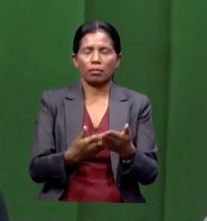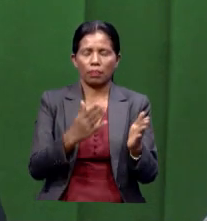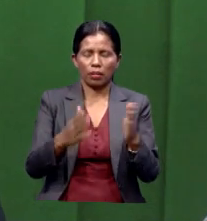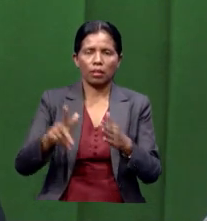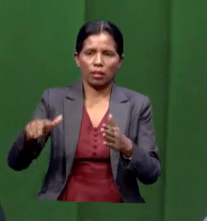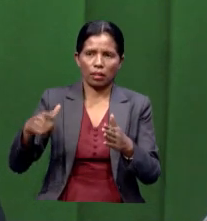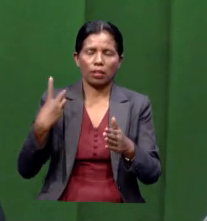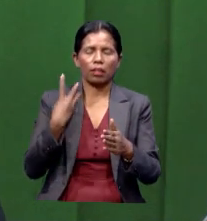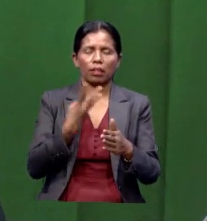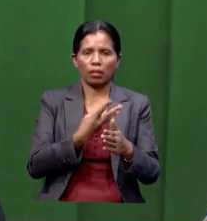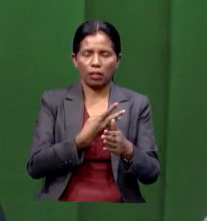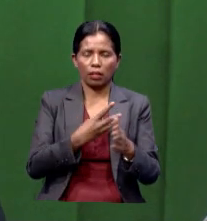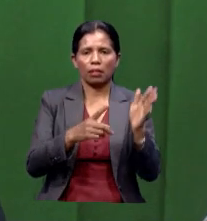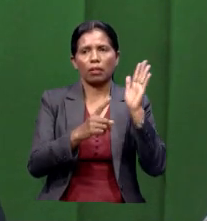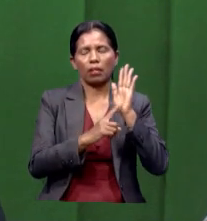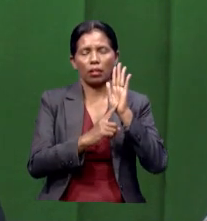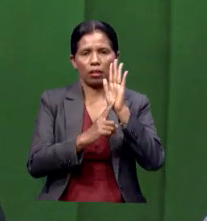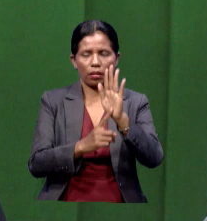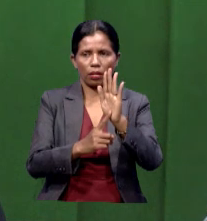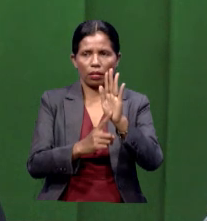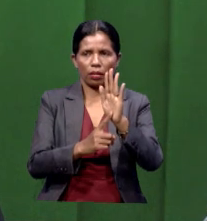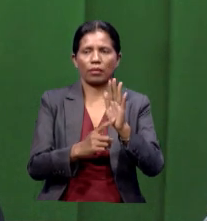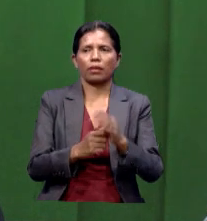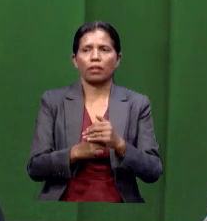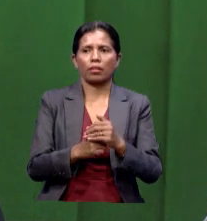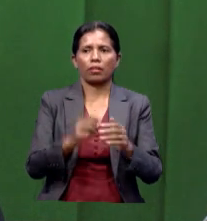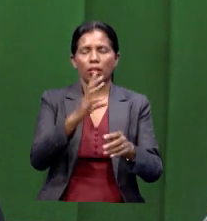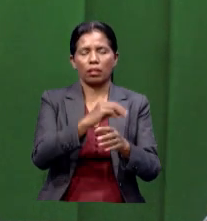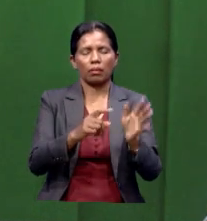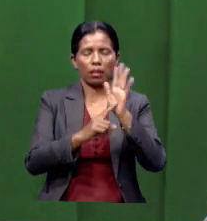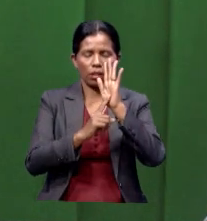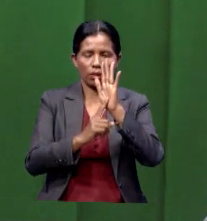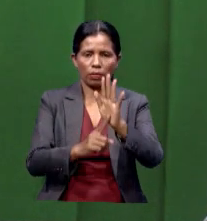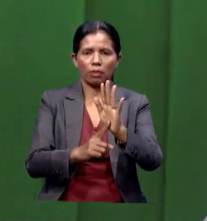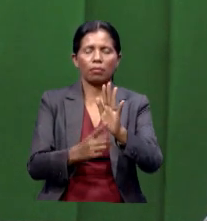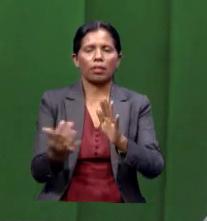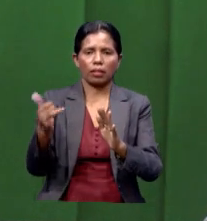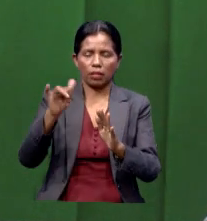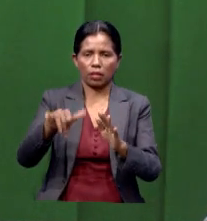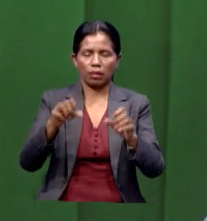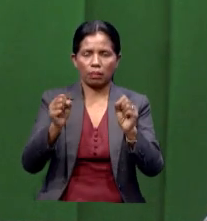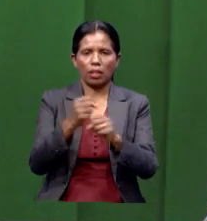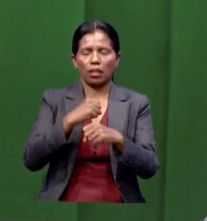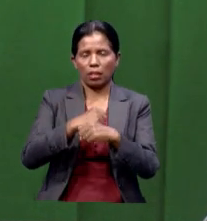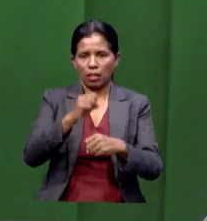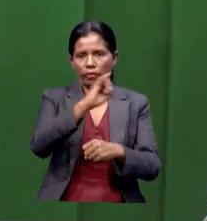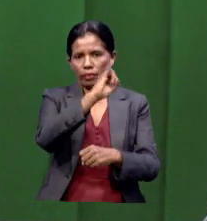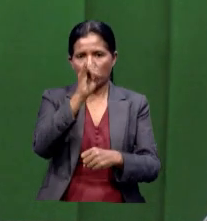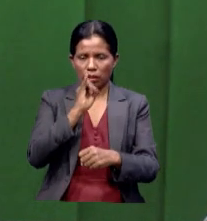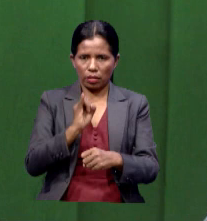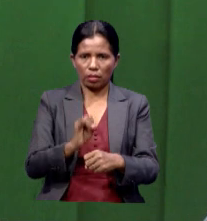bai ruai ta bele hat na hato ba parte kompetenti para bele halo investigasaun i